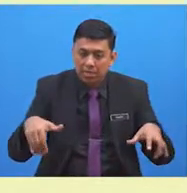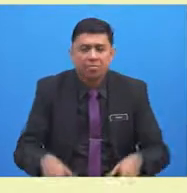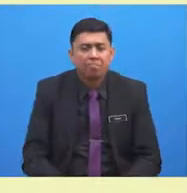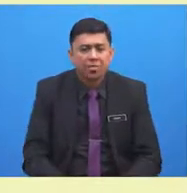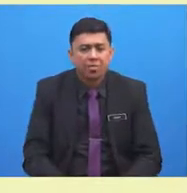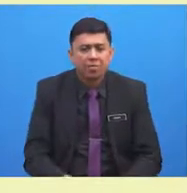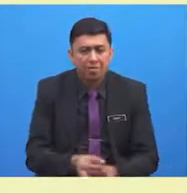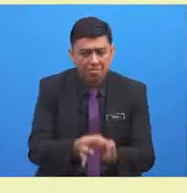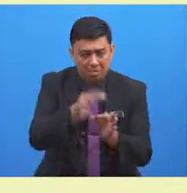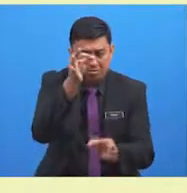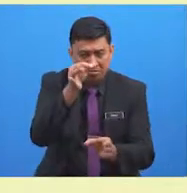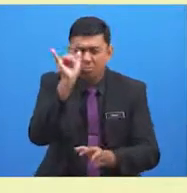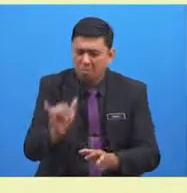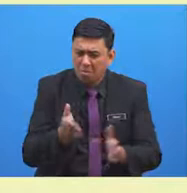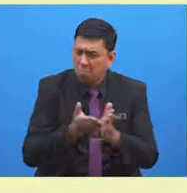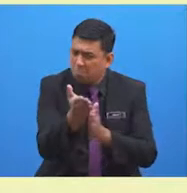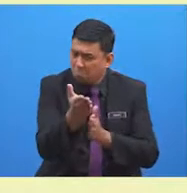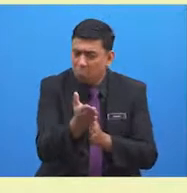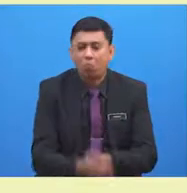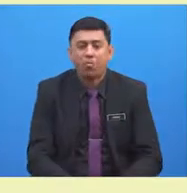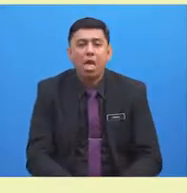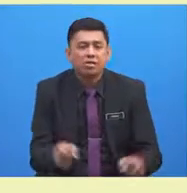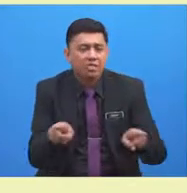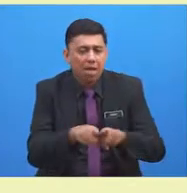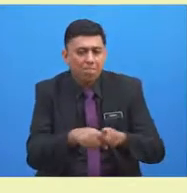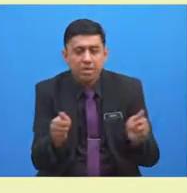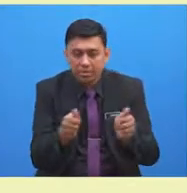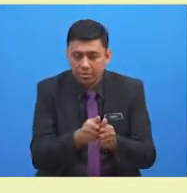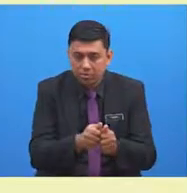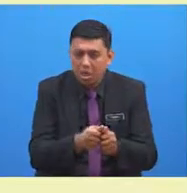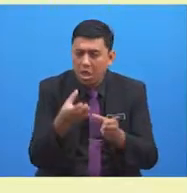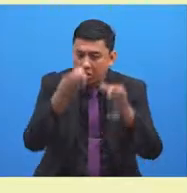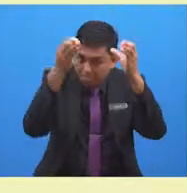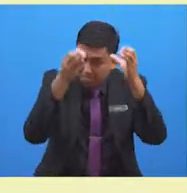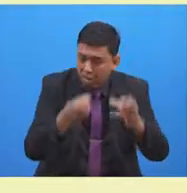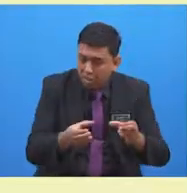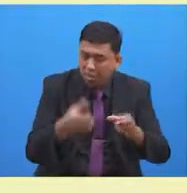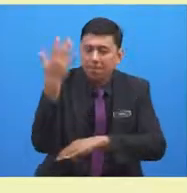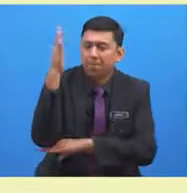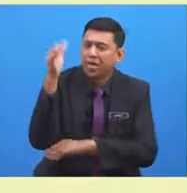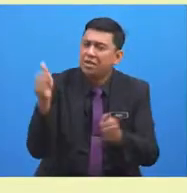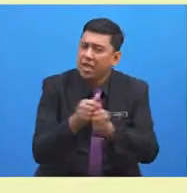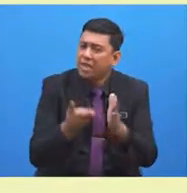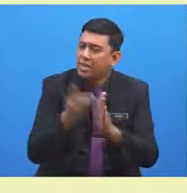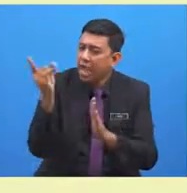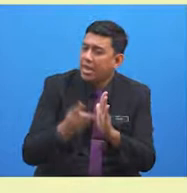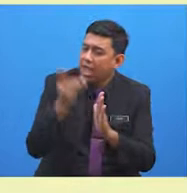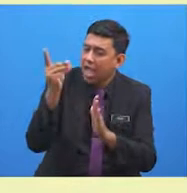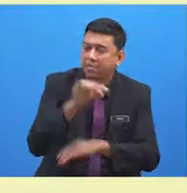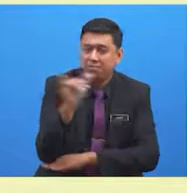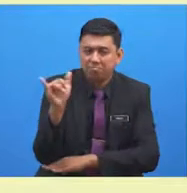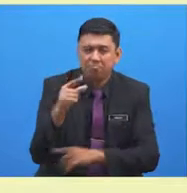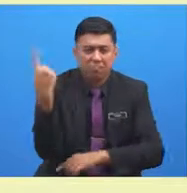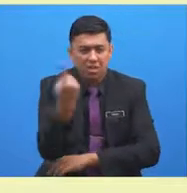Trakea dan pencabangan yang berterusan menyerupai sebatang pokok dengan dahan-dahannya dan